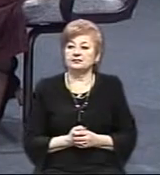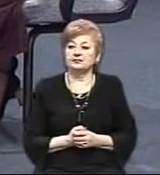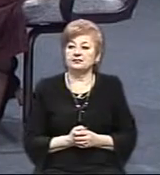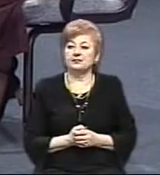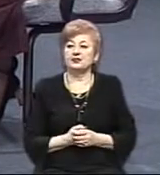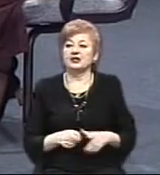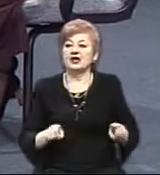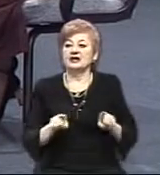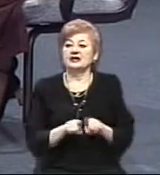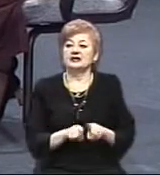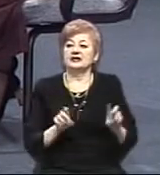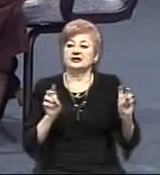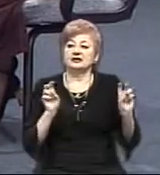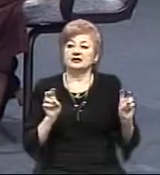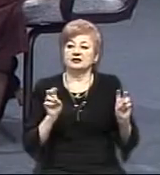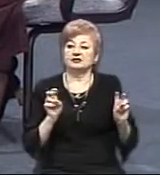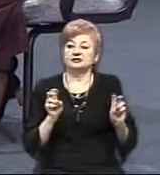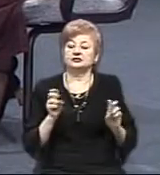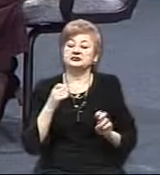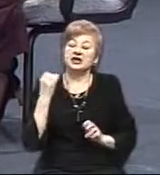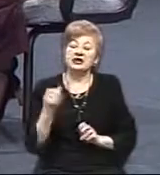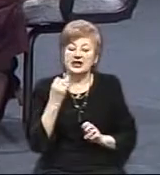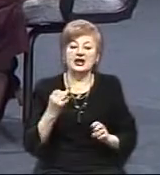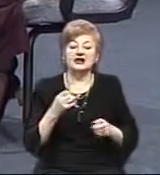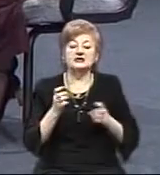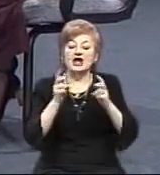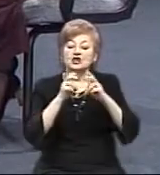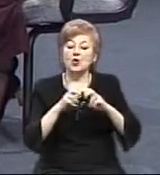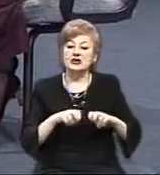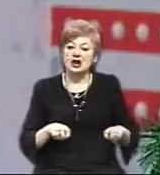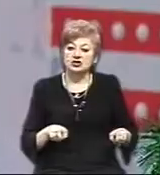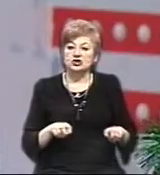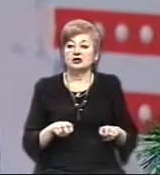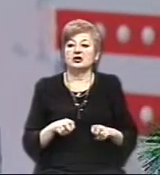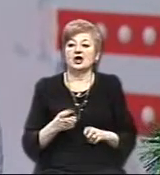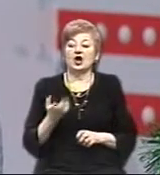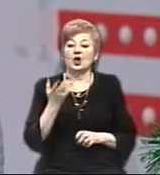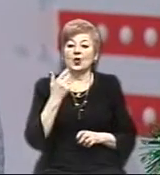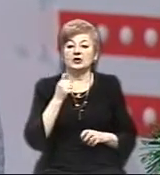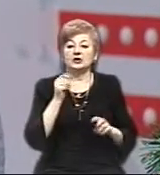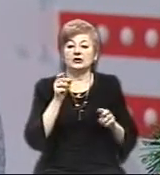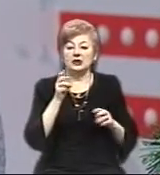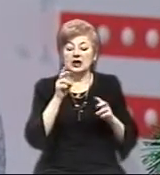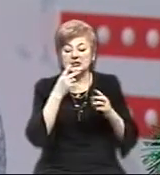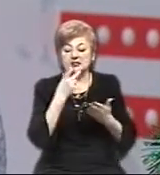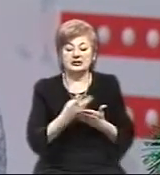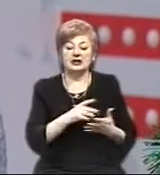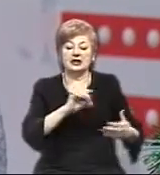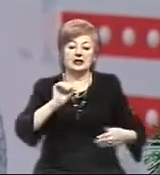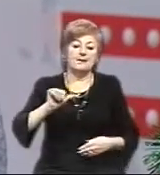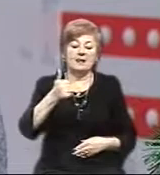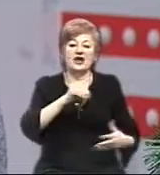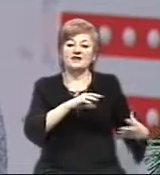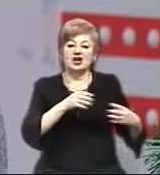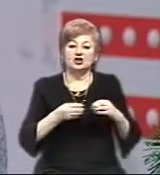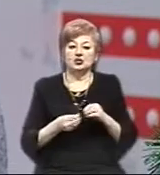Це таке дуже цікаве дослідження, по-перше. Я коли роздивлялася результати перші, мені було дуже